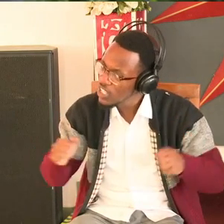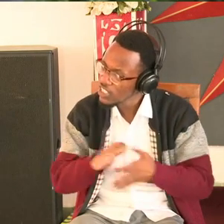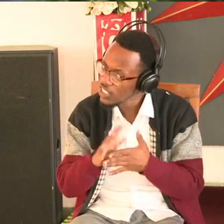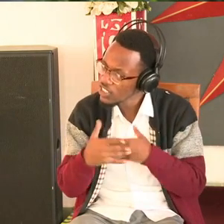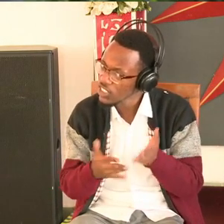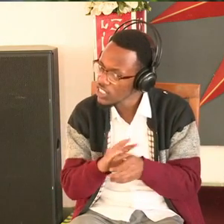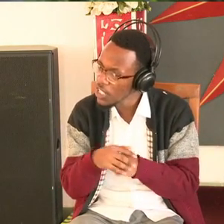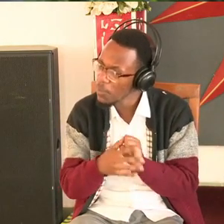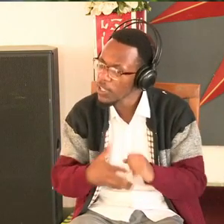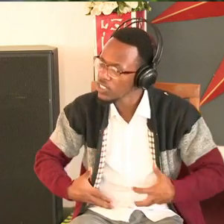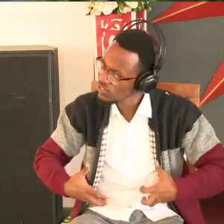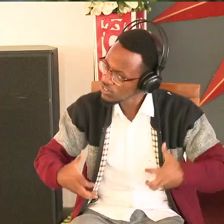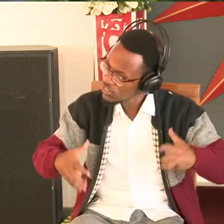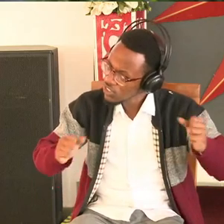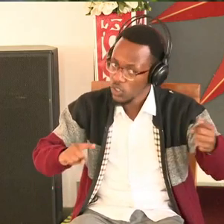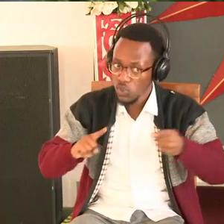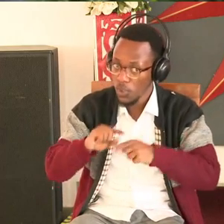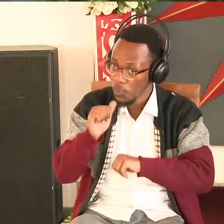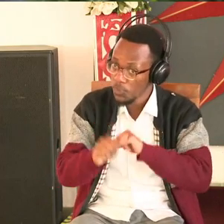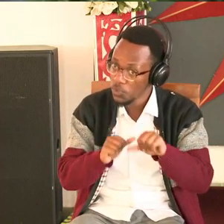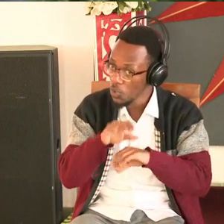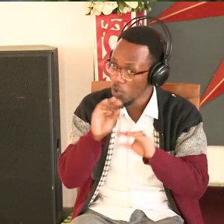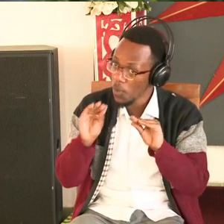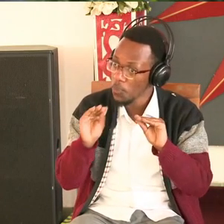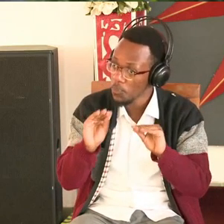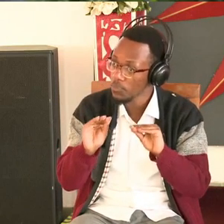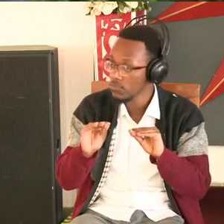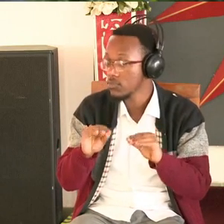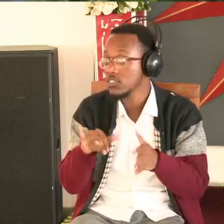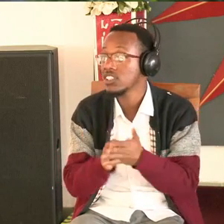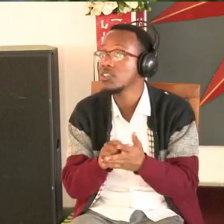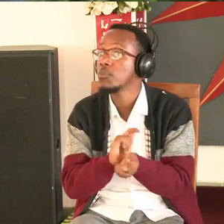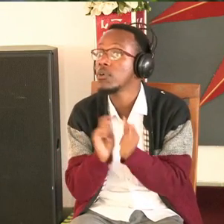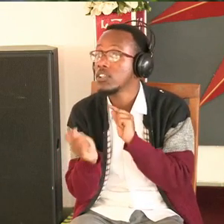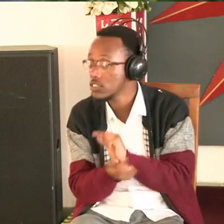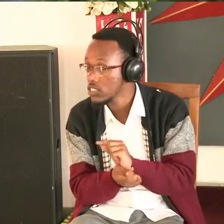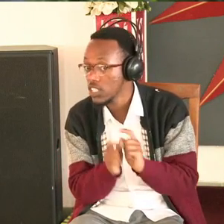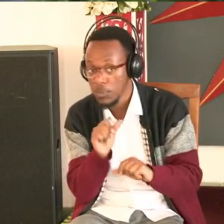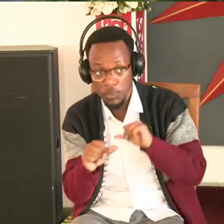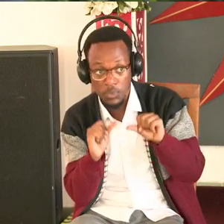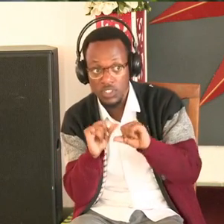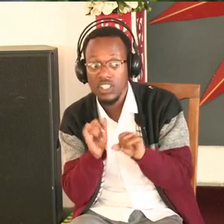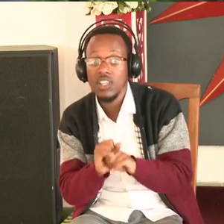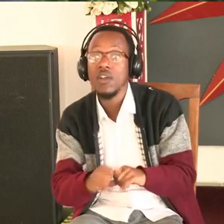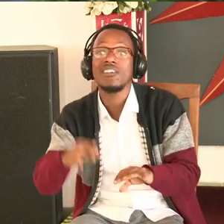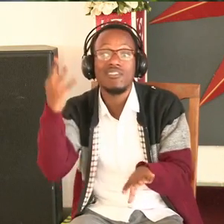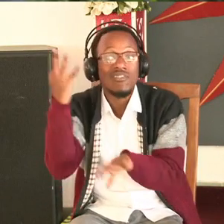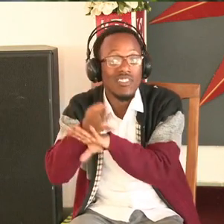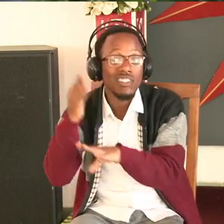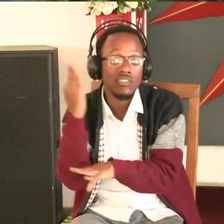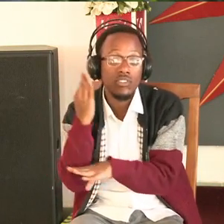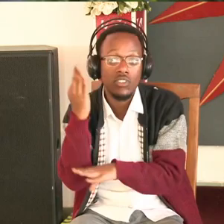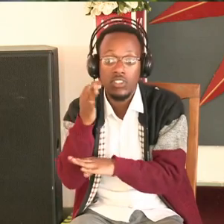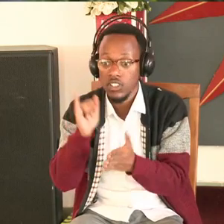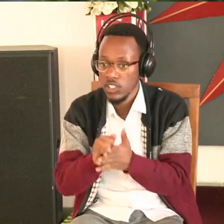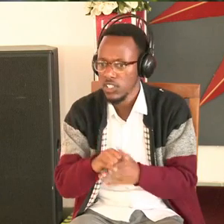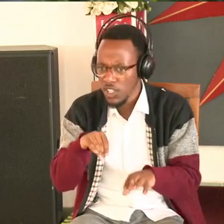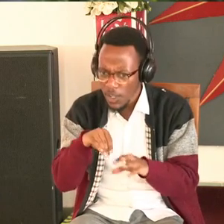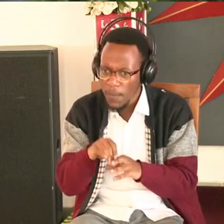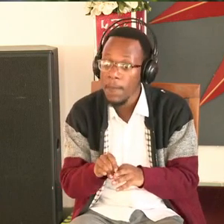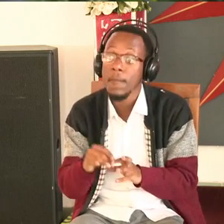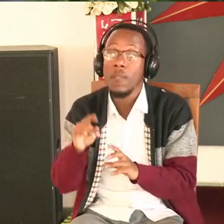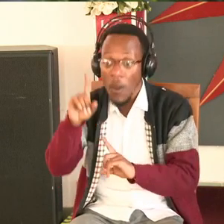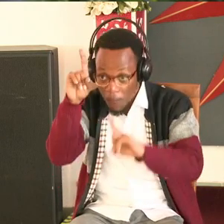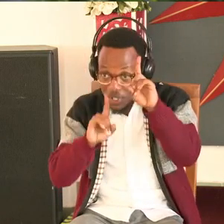bitera uburakari kuri izo nyigisho zose zahindaguwe kuri izo nyigisho z'ibinyoma zose kugeza